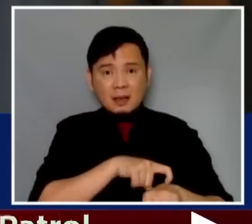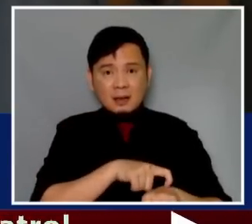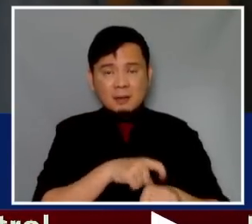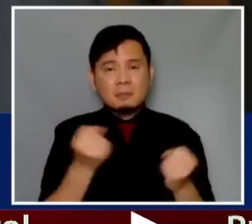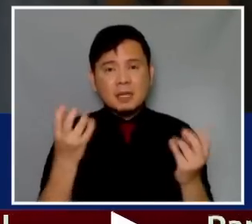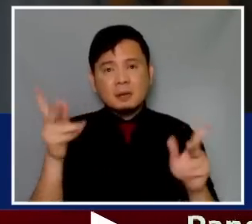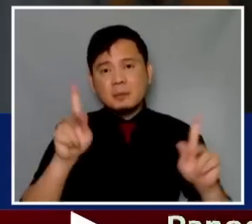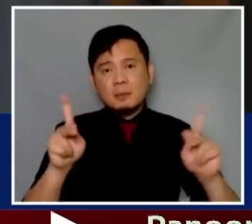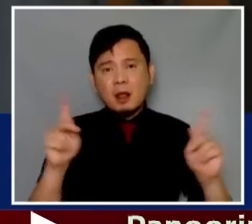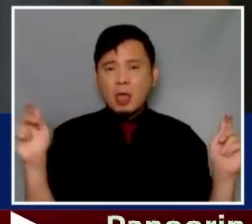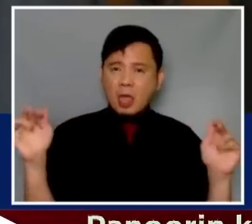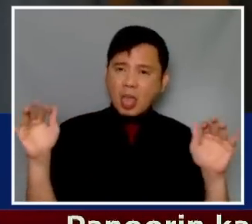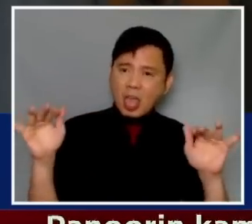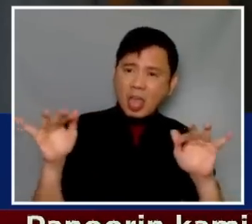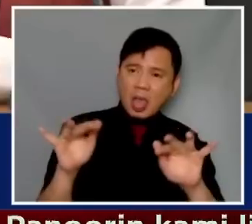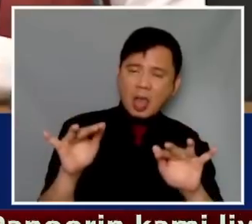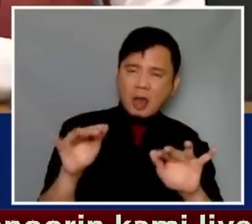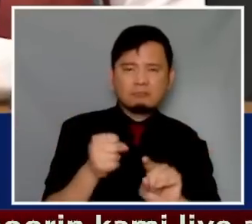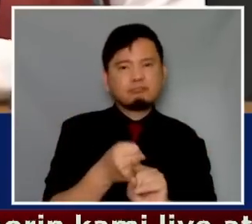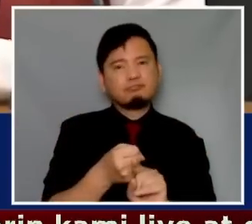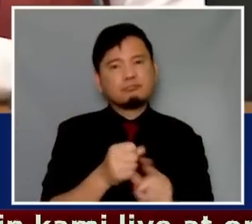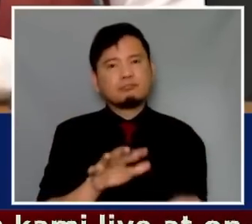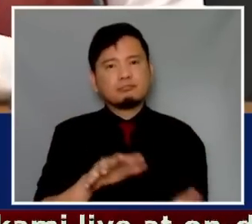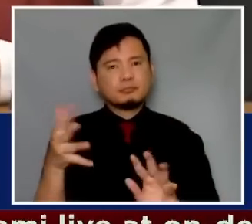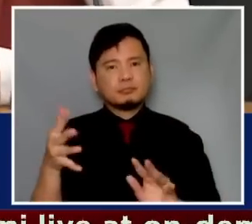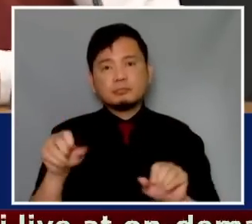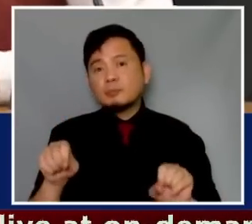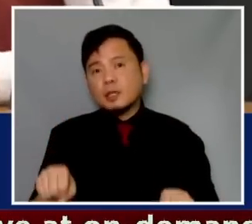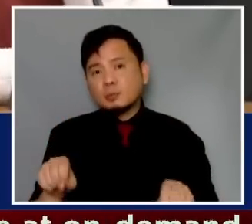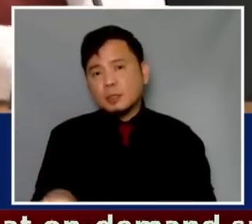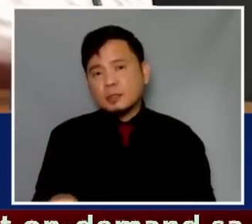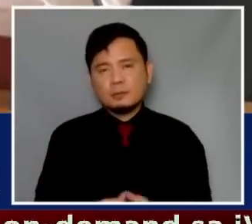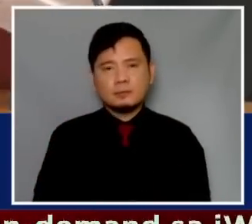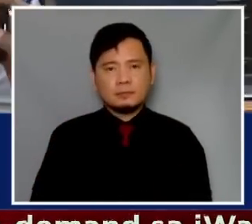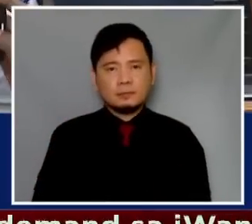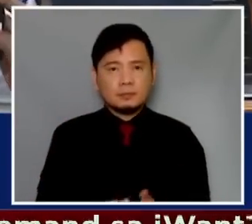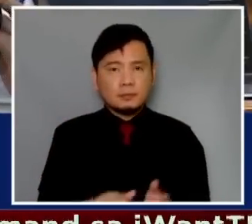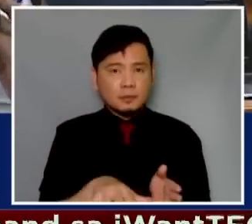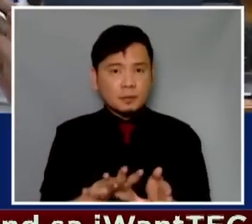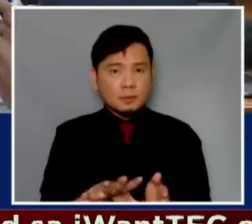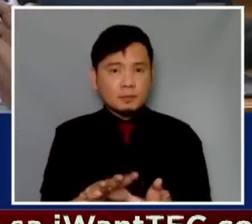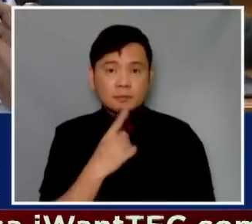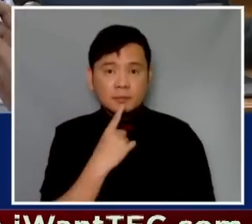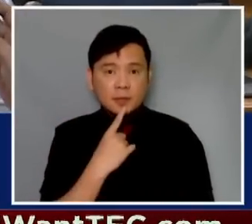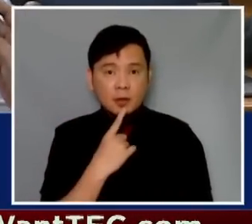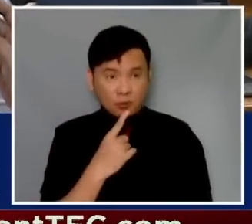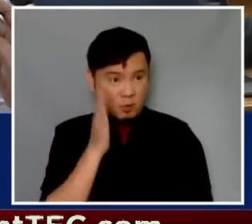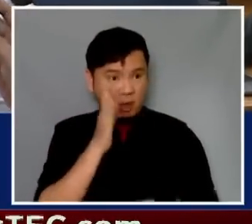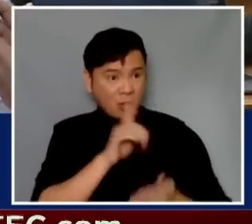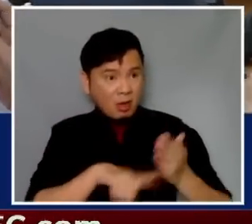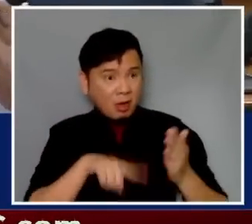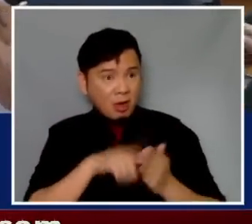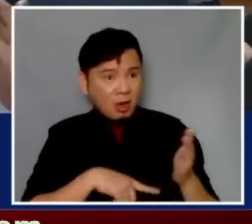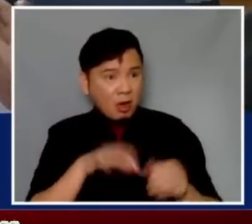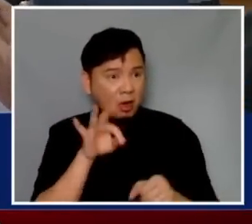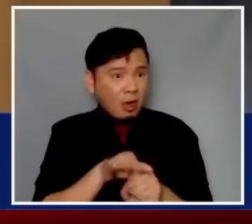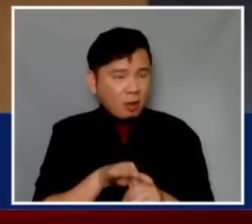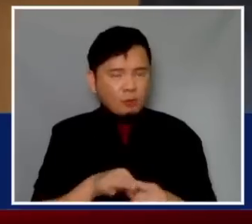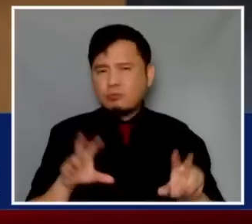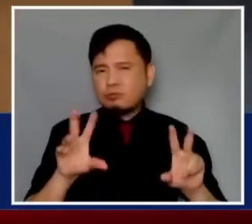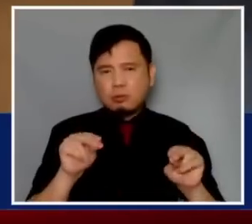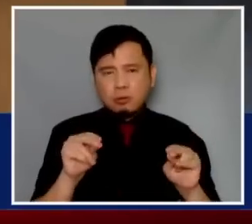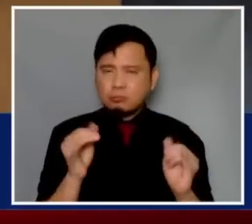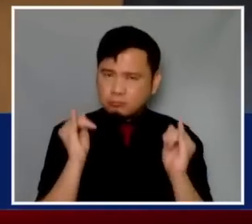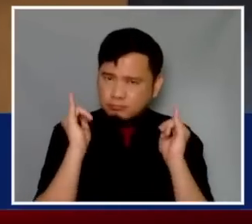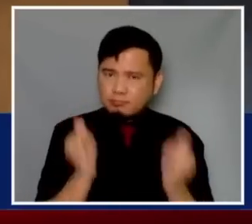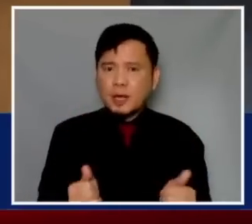super spreader events, sabi nila. Paniniguro rin ng COMELEC hindi ipatitigil ang halalan kahit pa may posibleng COVID surge.